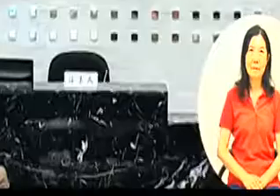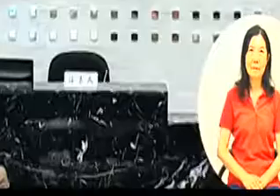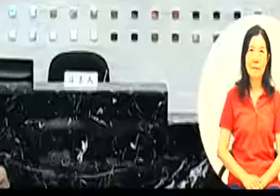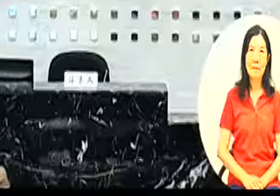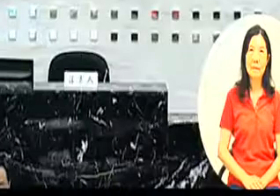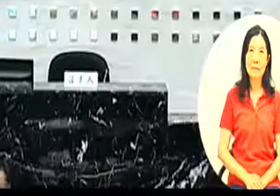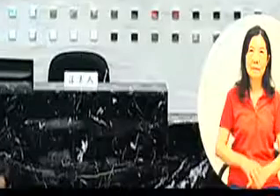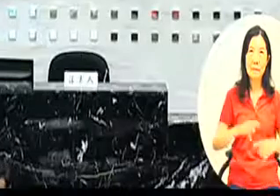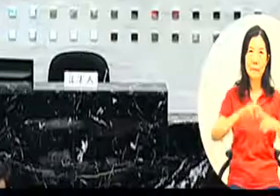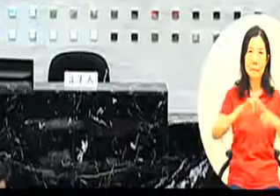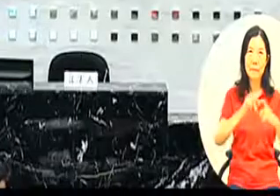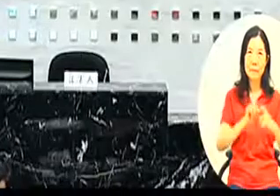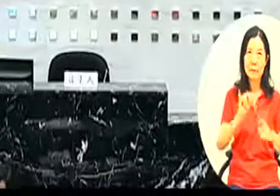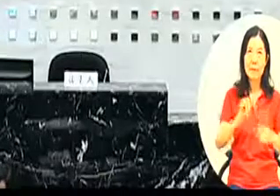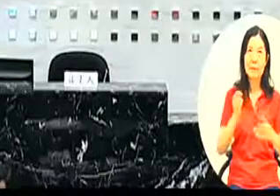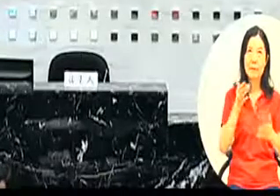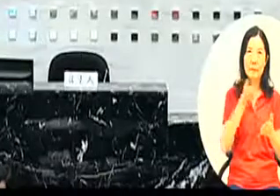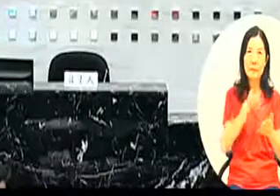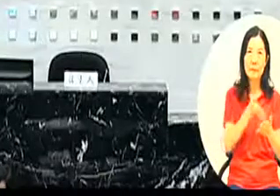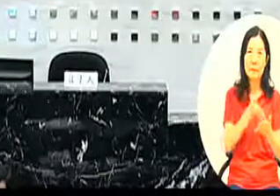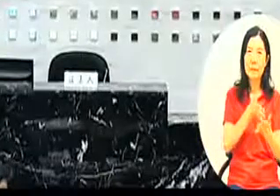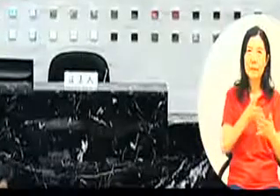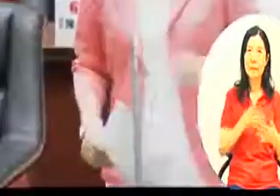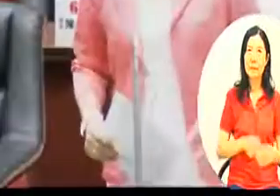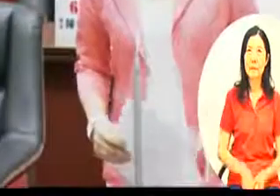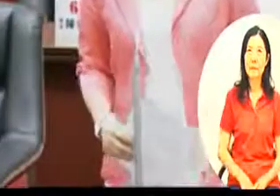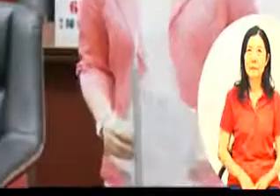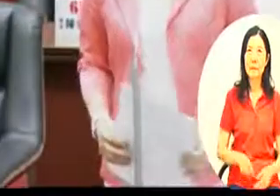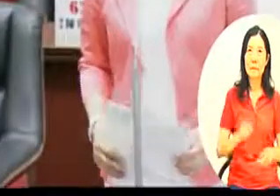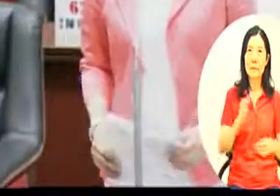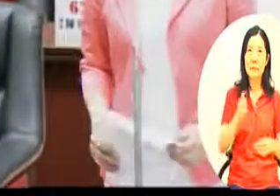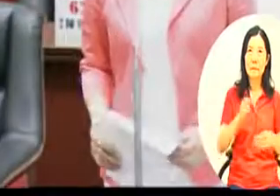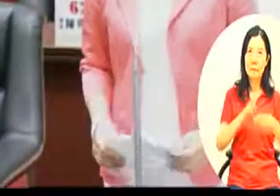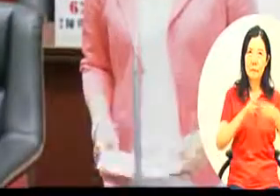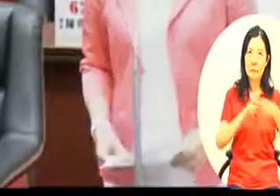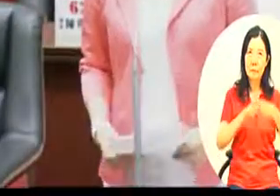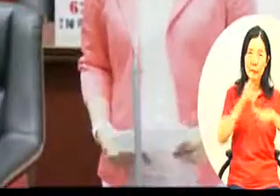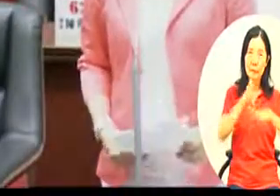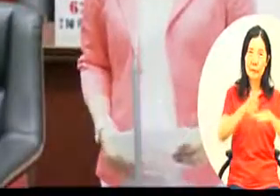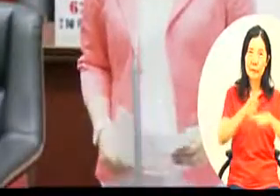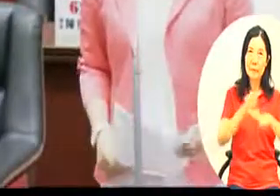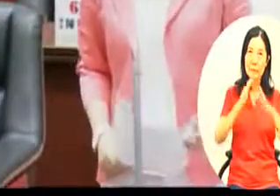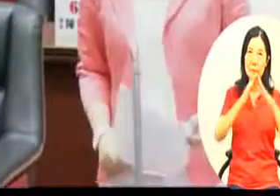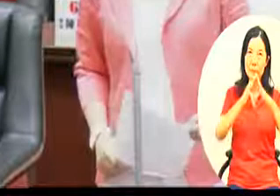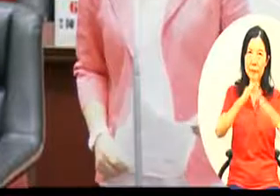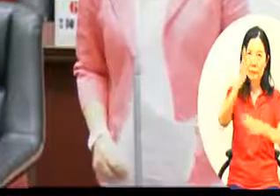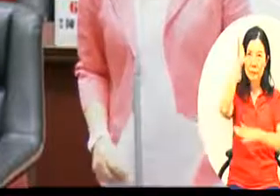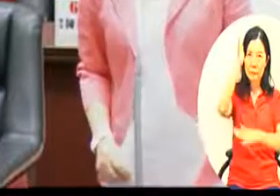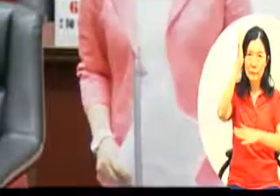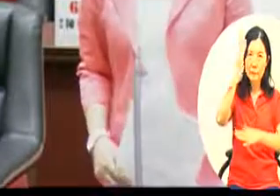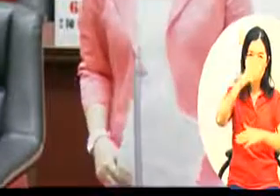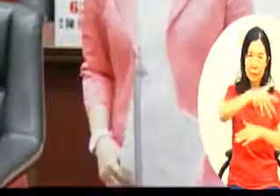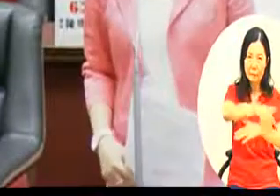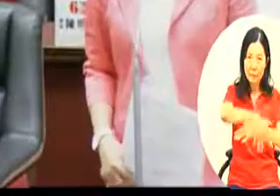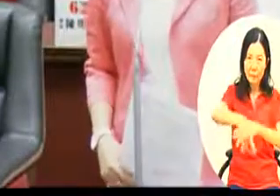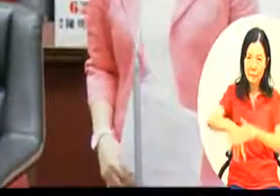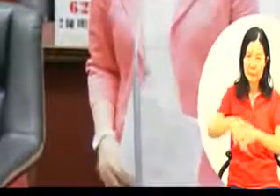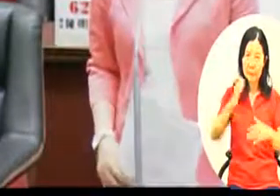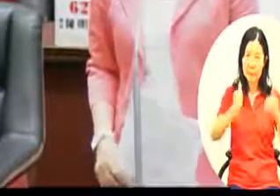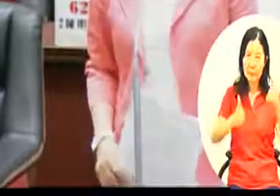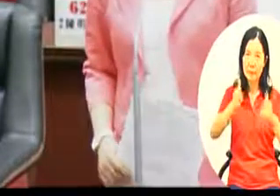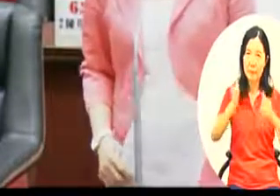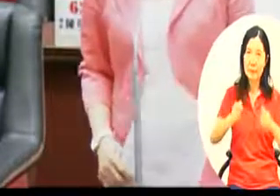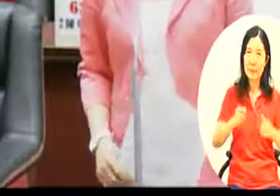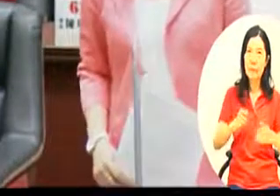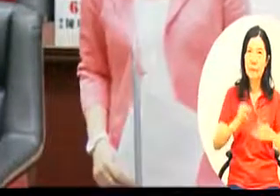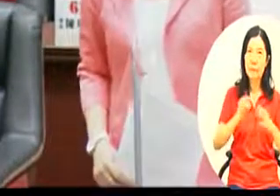李议员请。 谢谢主席，我们市府的各位各局处首长，还有我们陈局